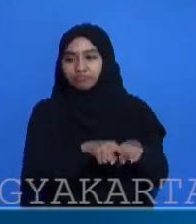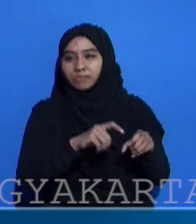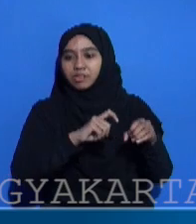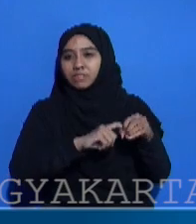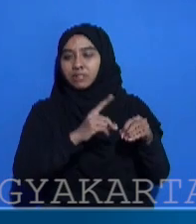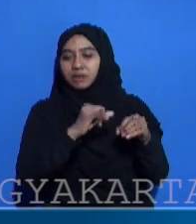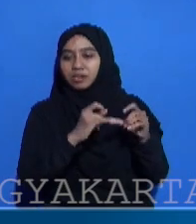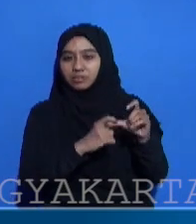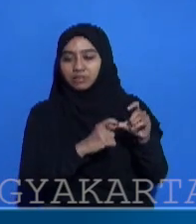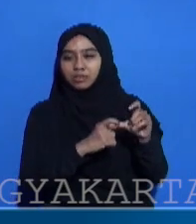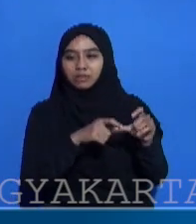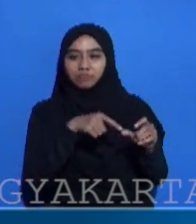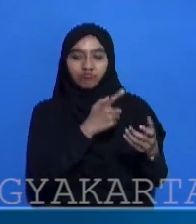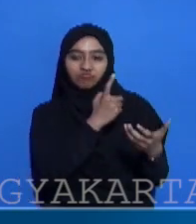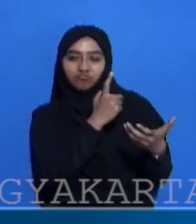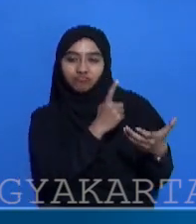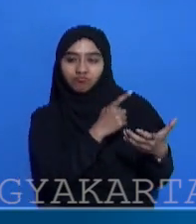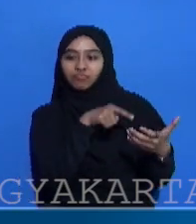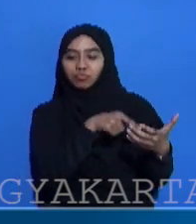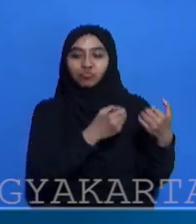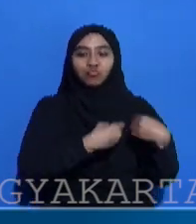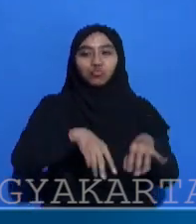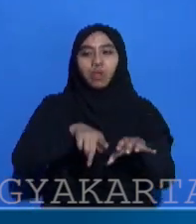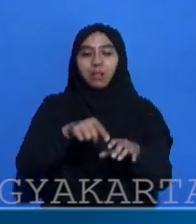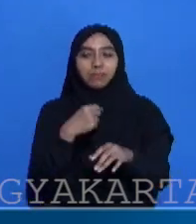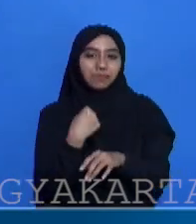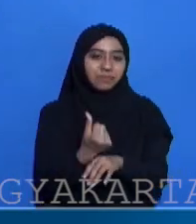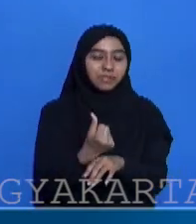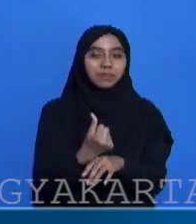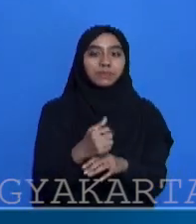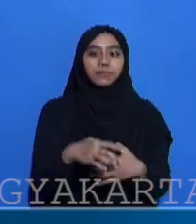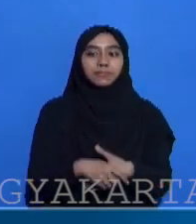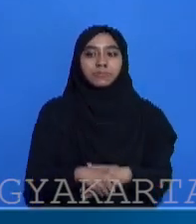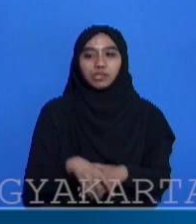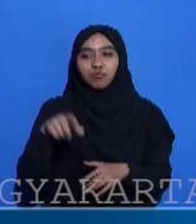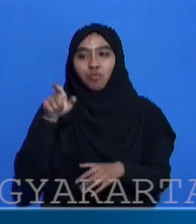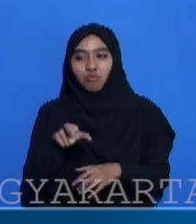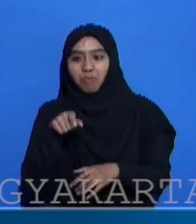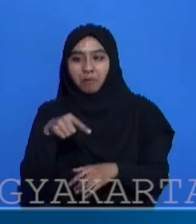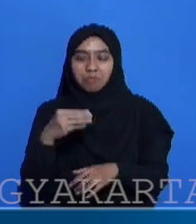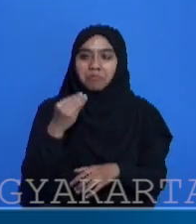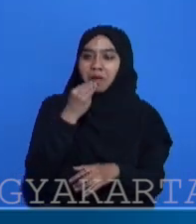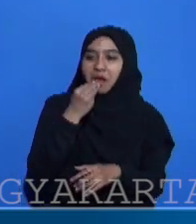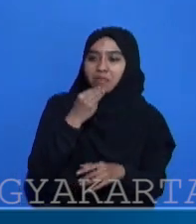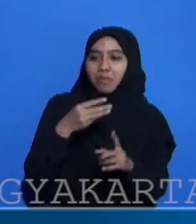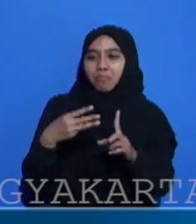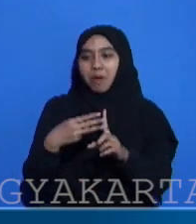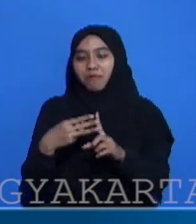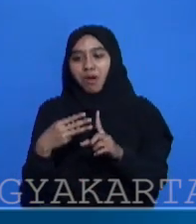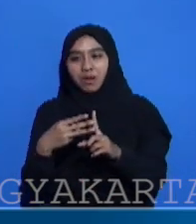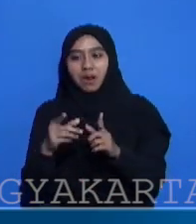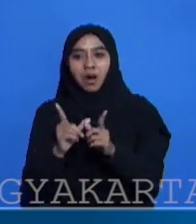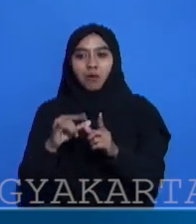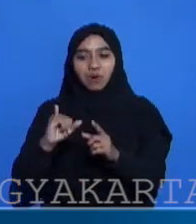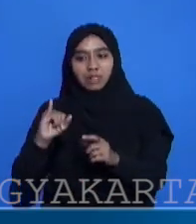Standard atau QRIS dalam setiap transaksi penjualan mereka. Salah satu pedagang kuliner bakwan Kawi, Henry Setiawan, ia mengaku sudah